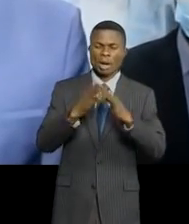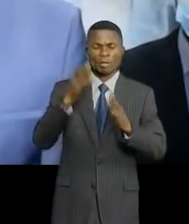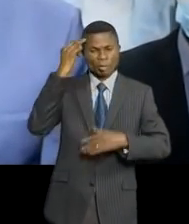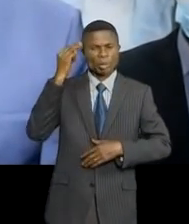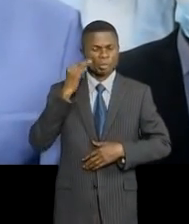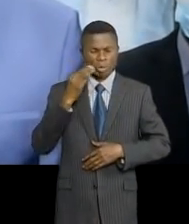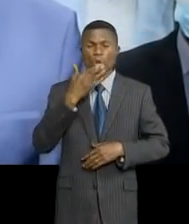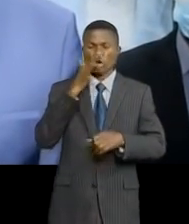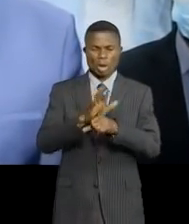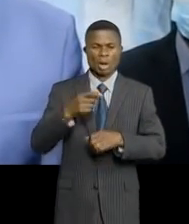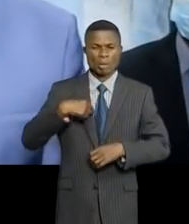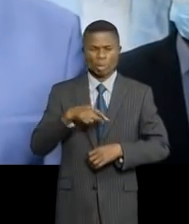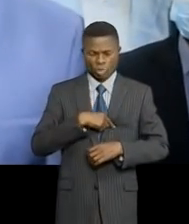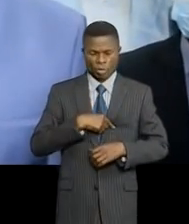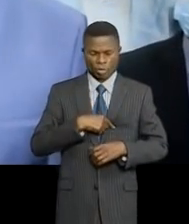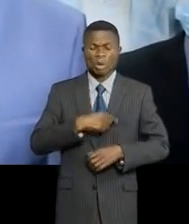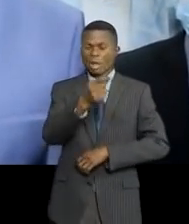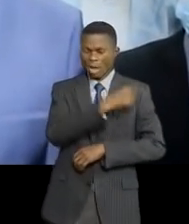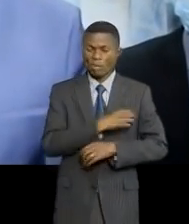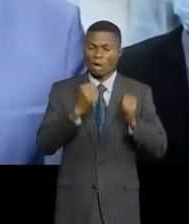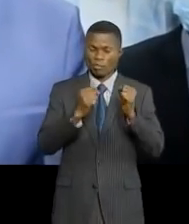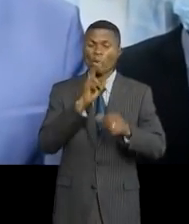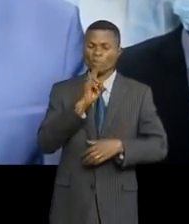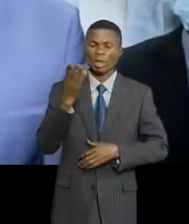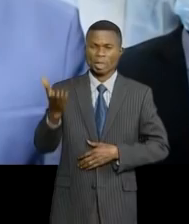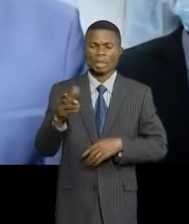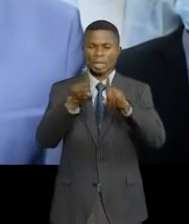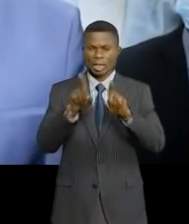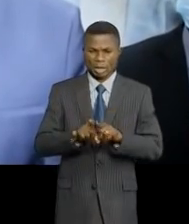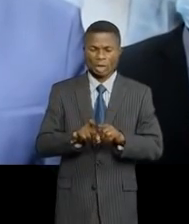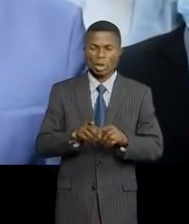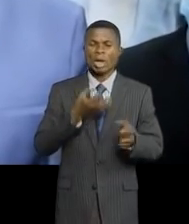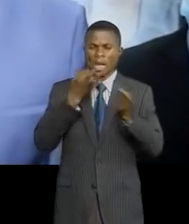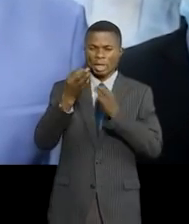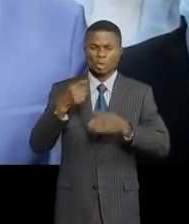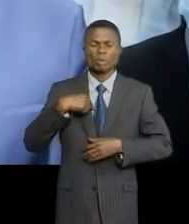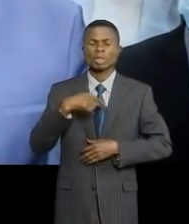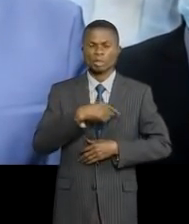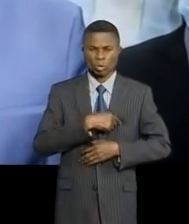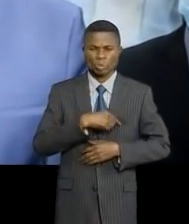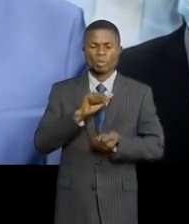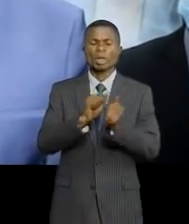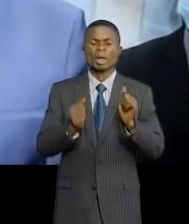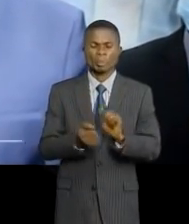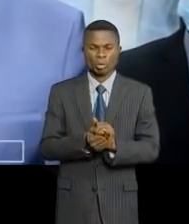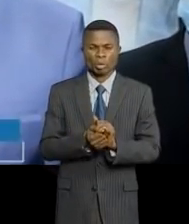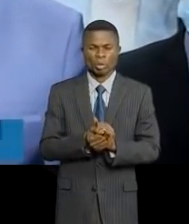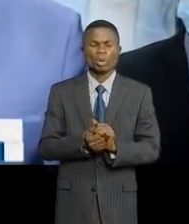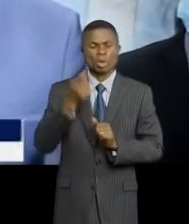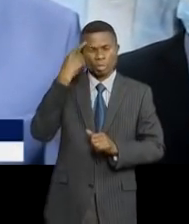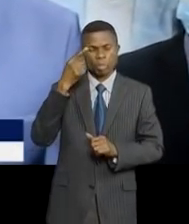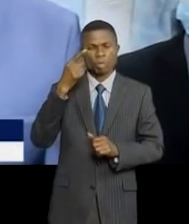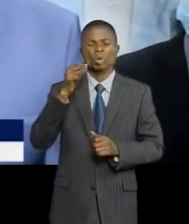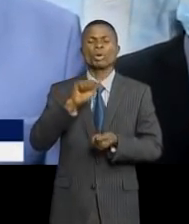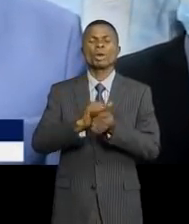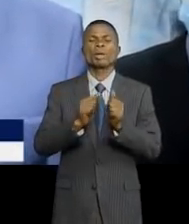qui nous a rassurés sur l'efficacité du vaccin. Il nous a rassurés aussi la situation par rapport